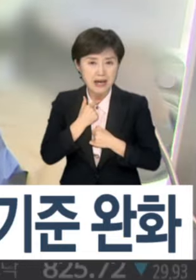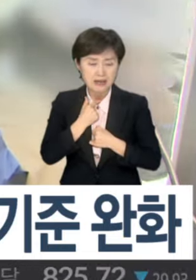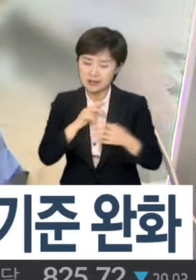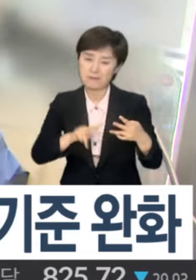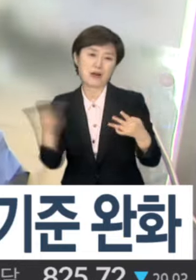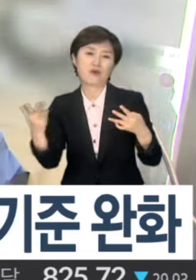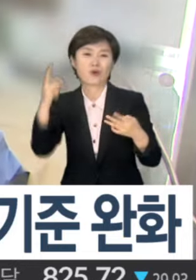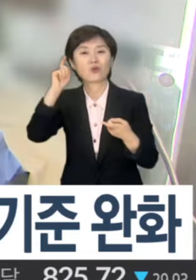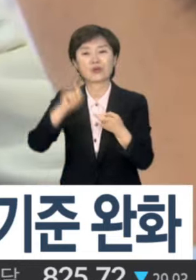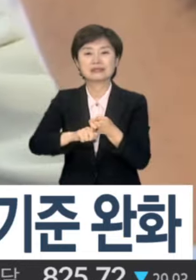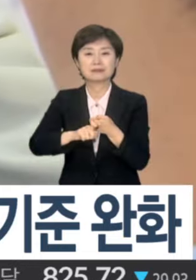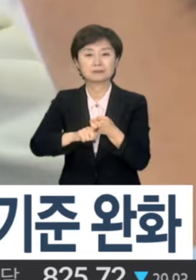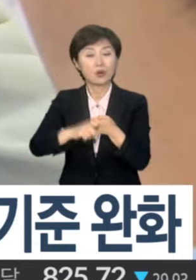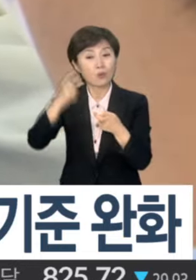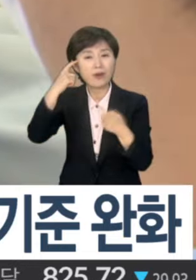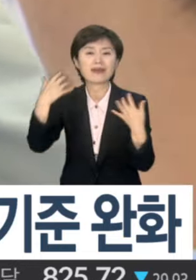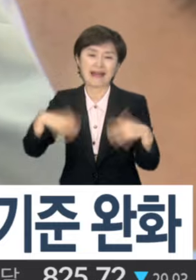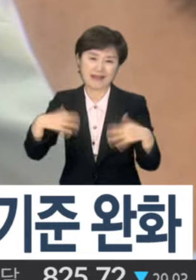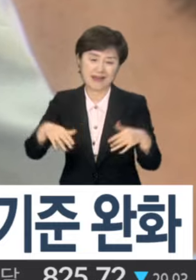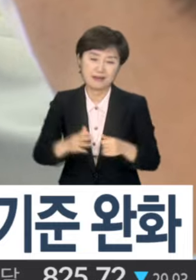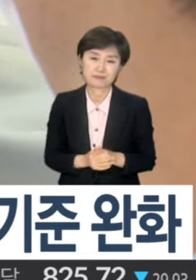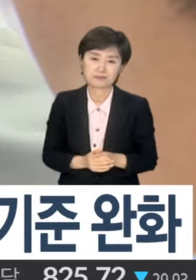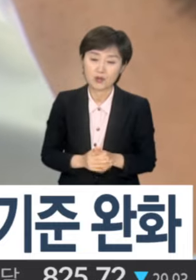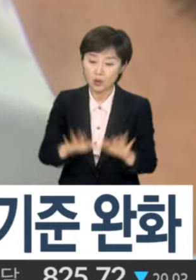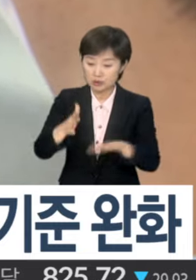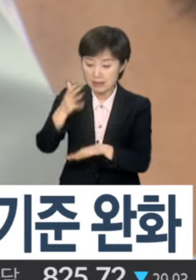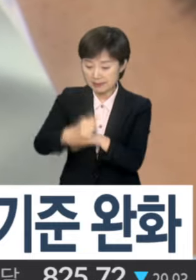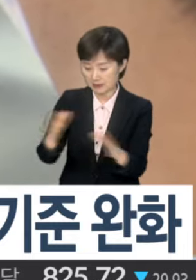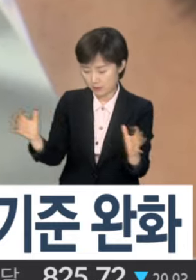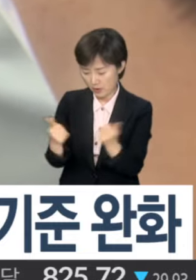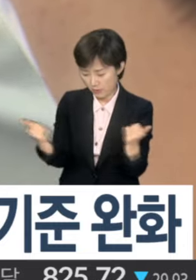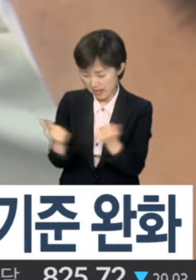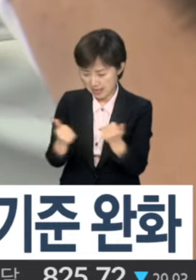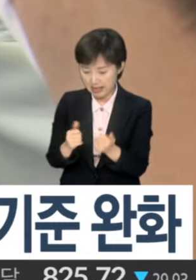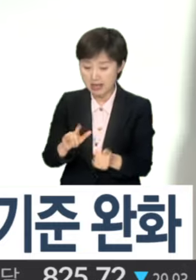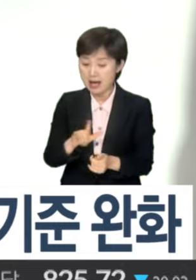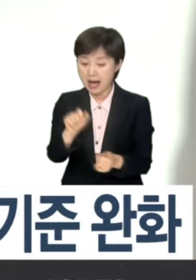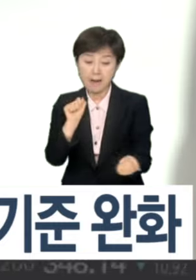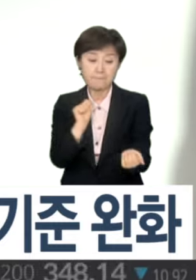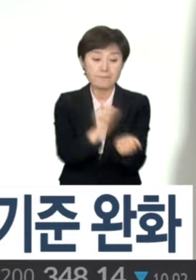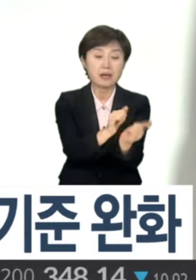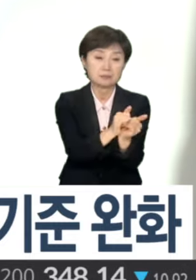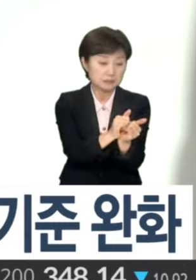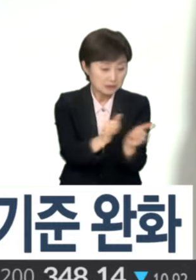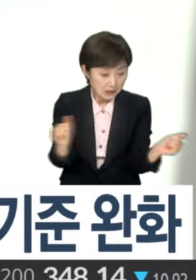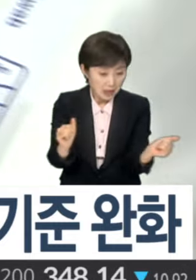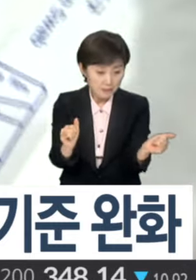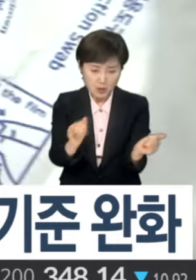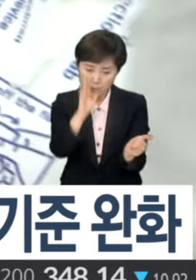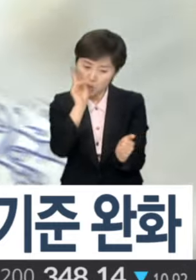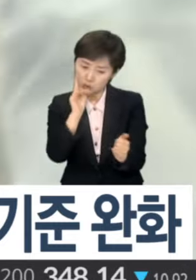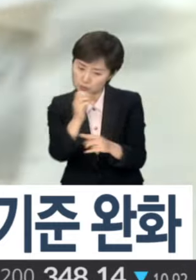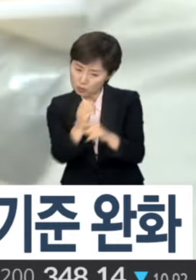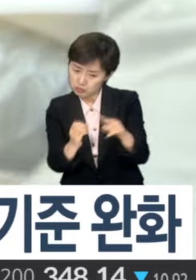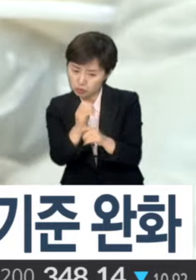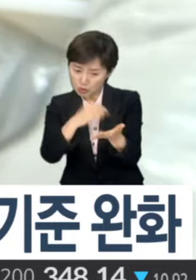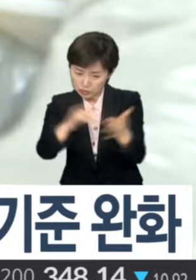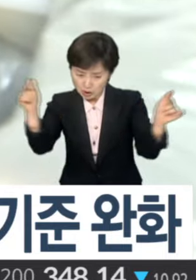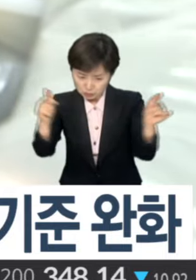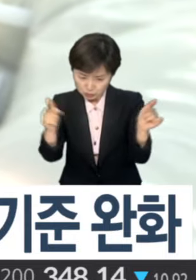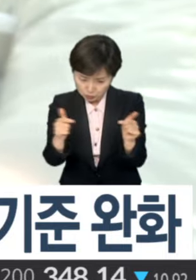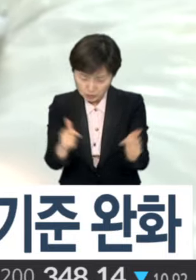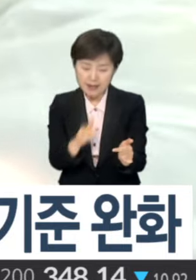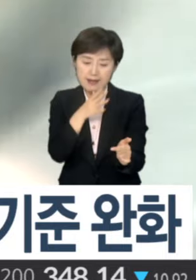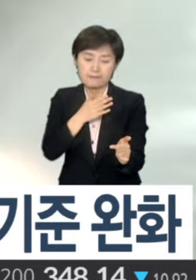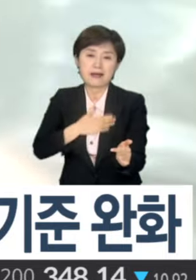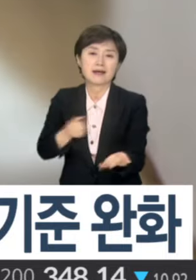중앙사고 소수 본부는 오늘 마지막 회의를 열고 확진자와 치명률 중증화율 감소 추세를 고려해서 이같이 결정했다고